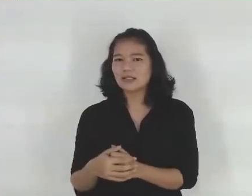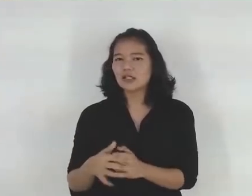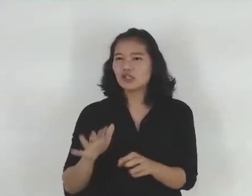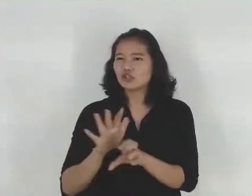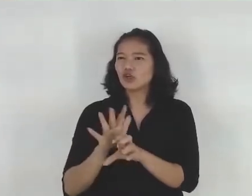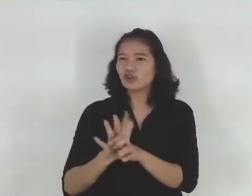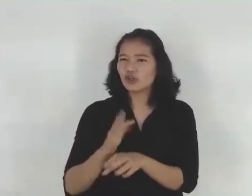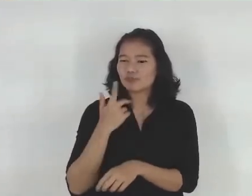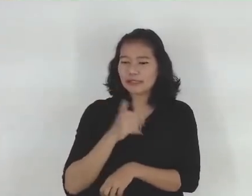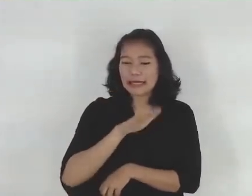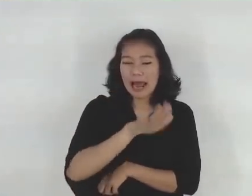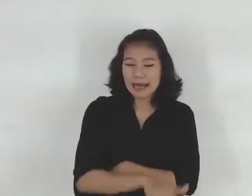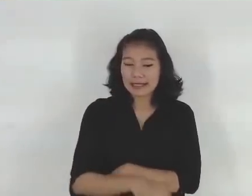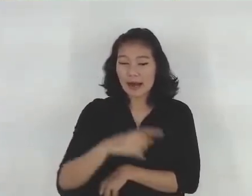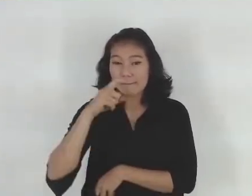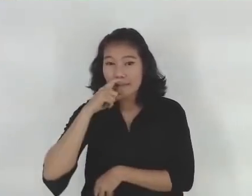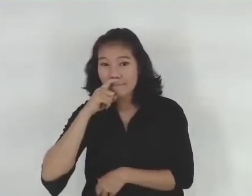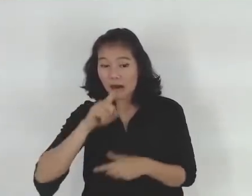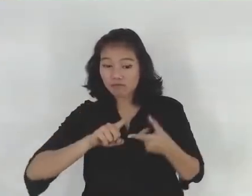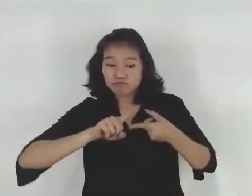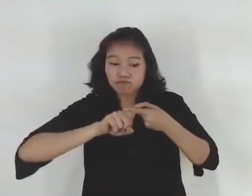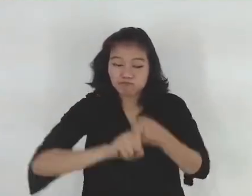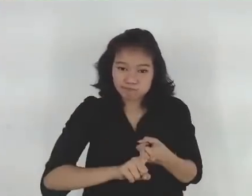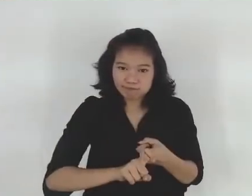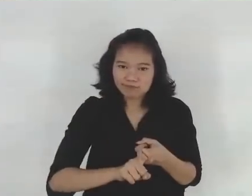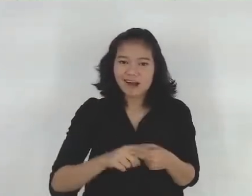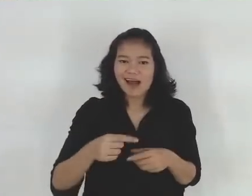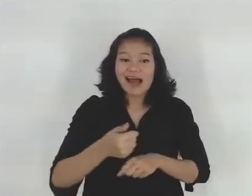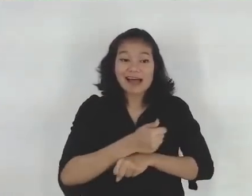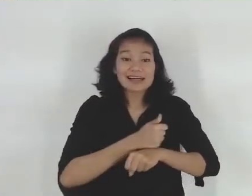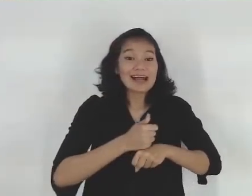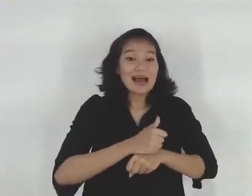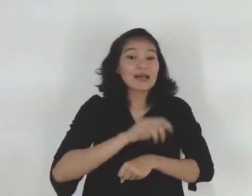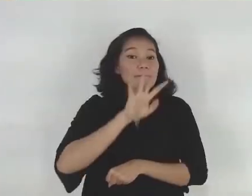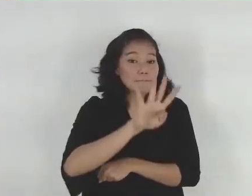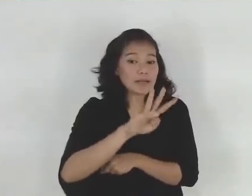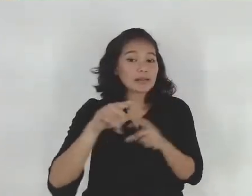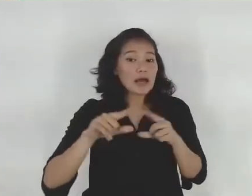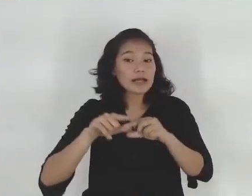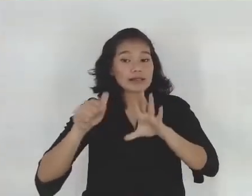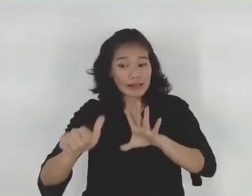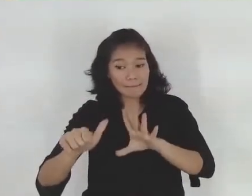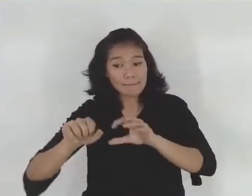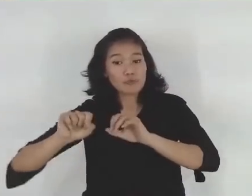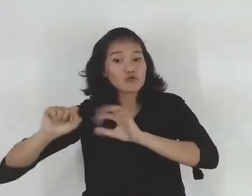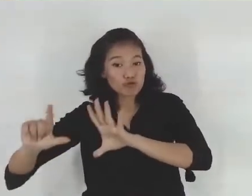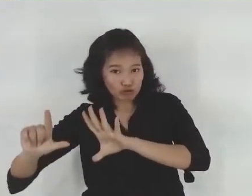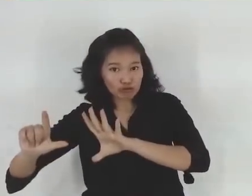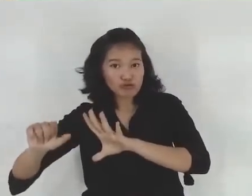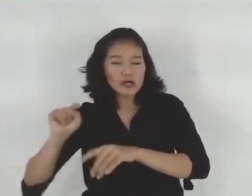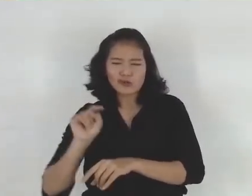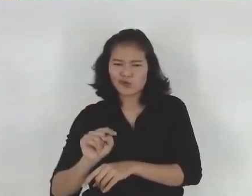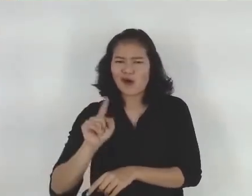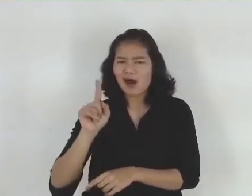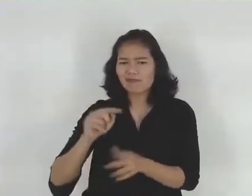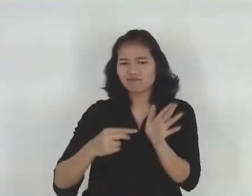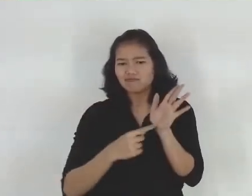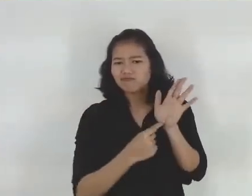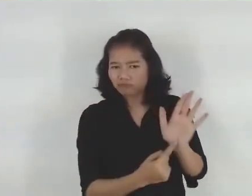relasi anak dengan bapak dalam Galatia 4 ayat 6 dan 7 dituliskan